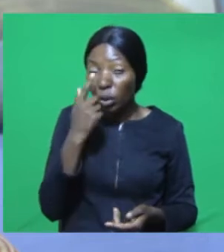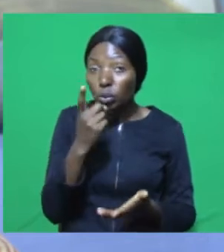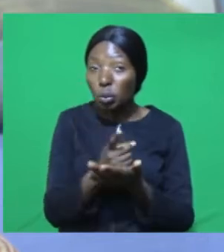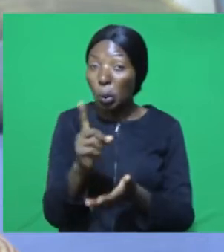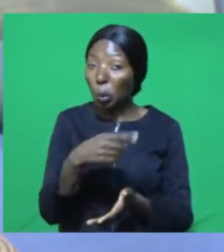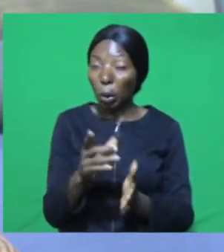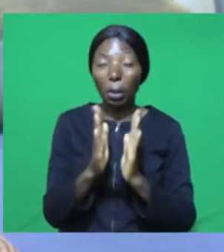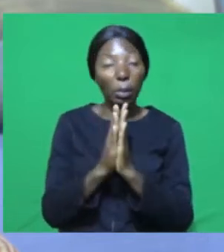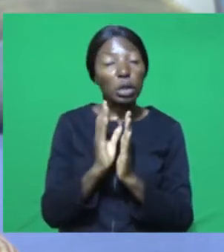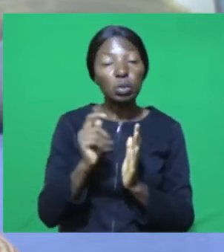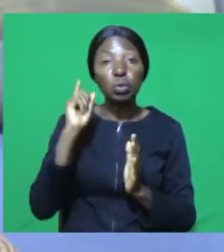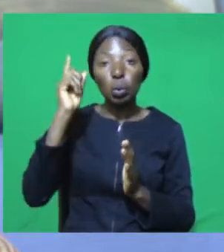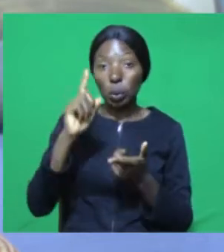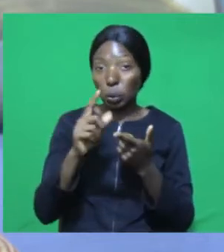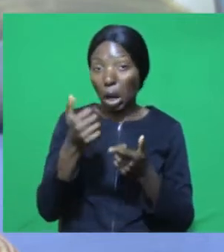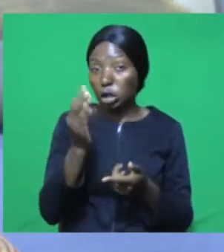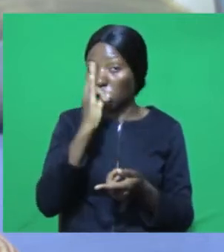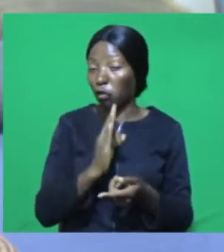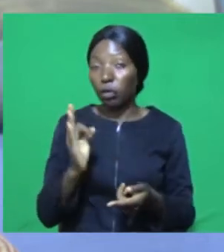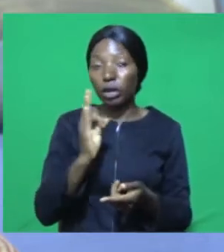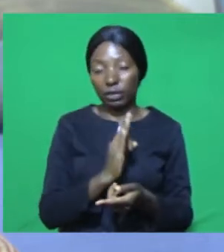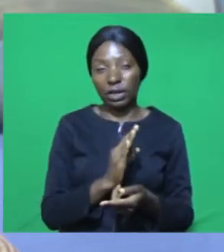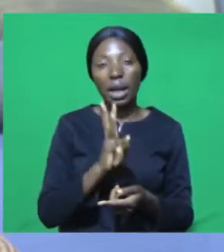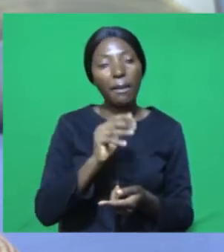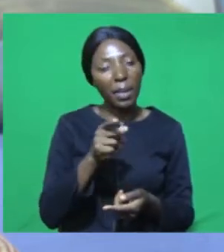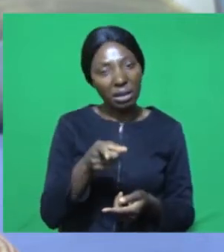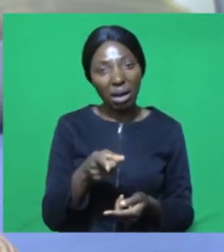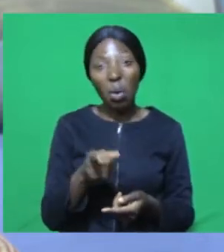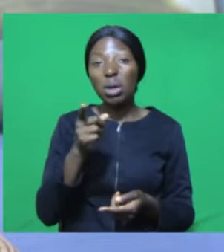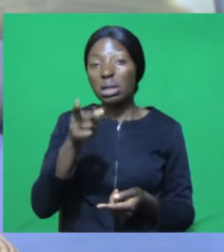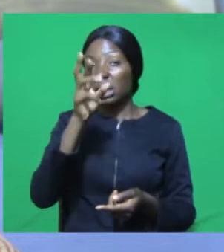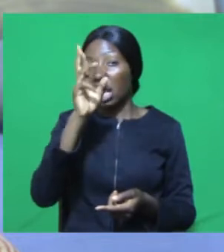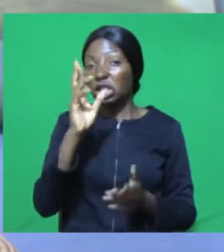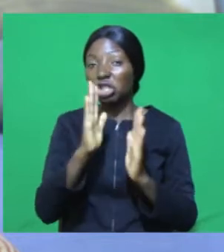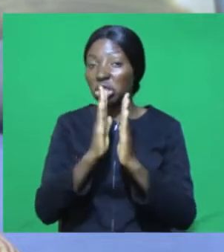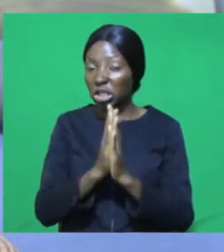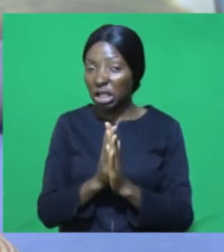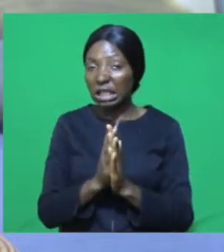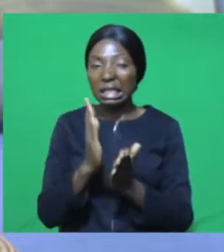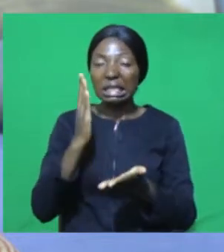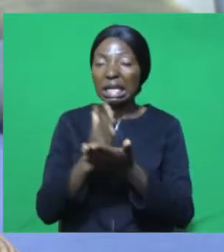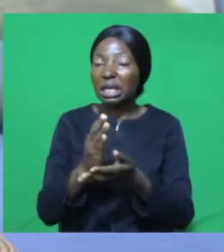Okay. Right. Chimwe chinhu chataurwa zvakare pandima yataverenga.